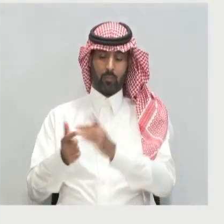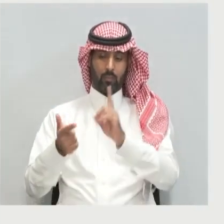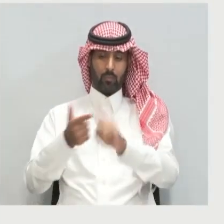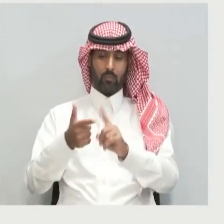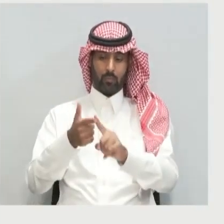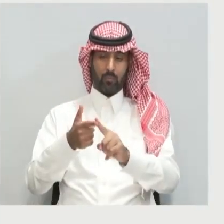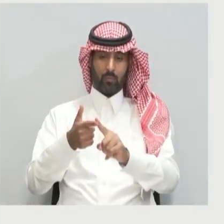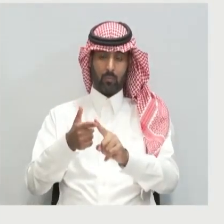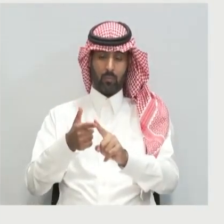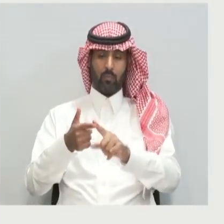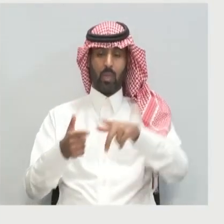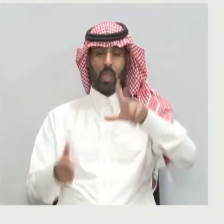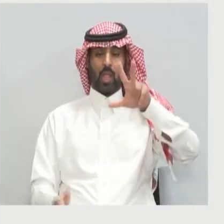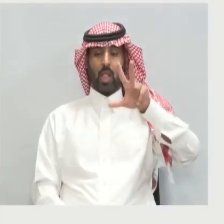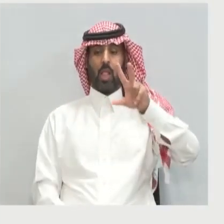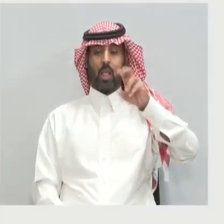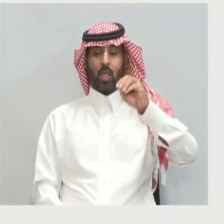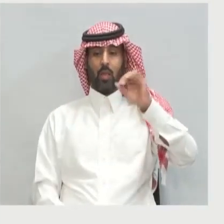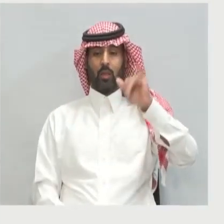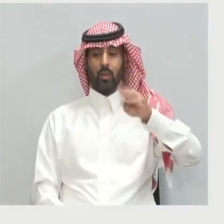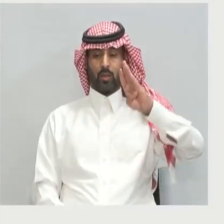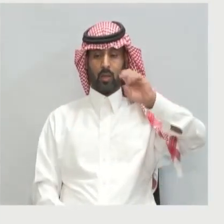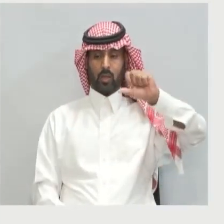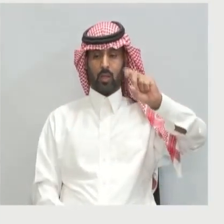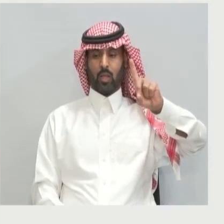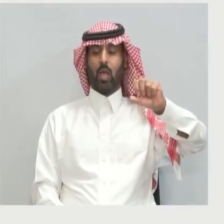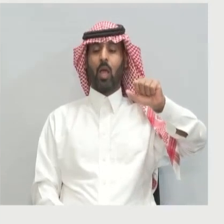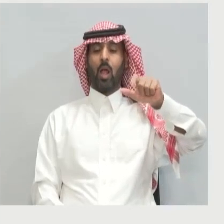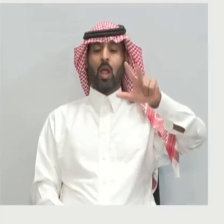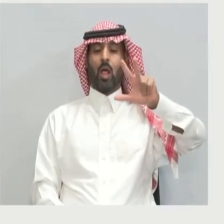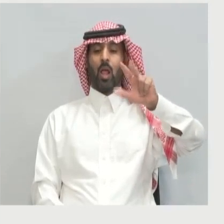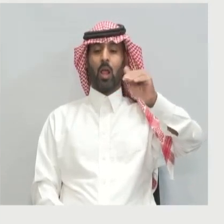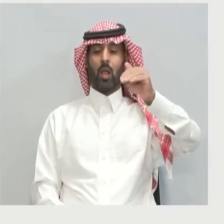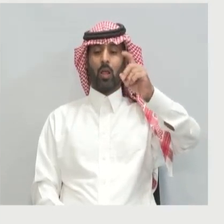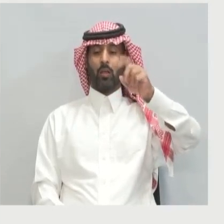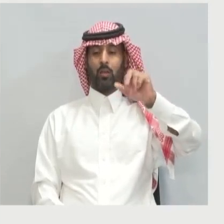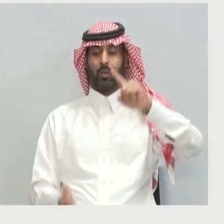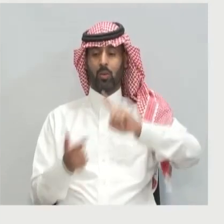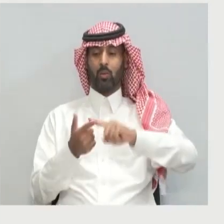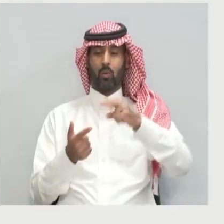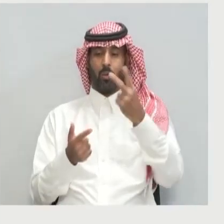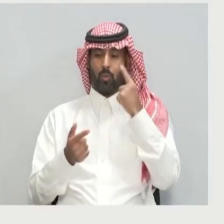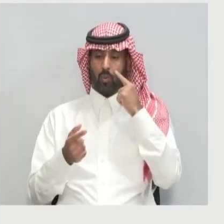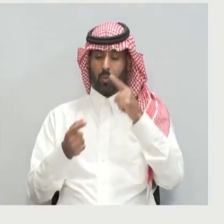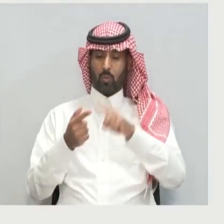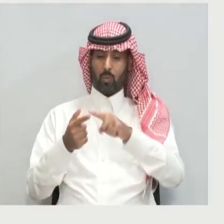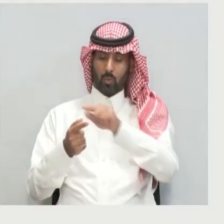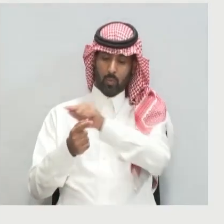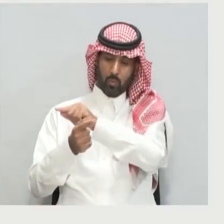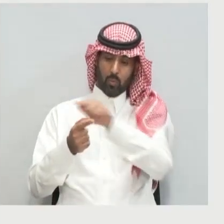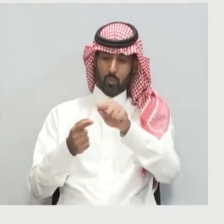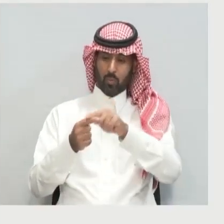الهيكليه الخطيه اللي هي باص تبولوجي عندما تكون